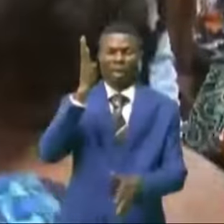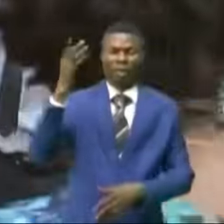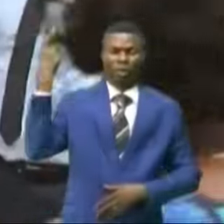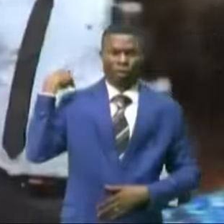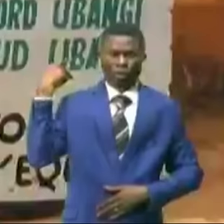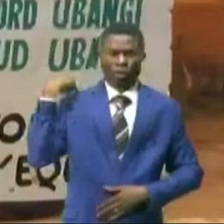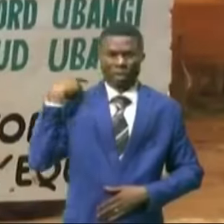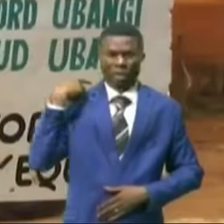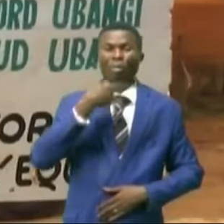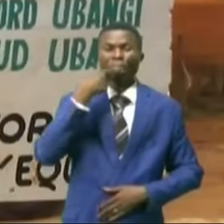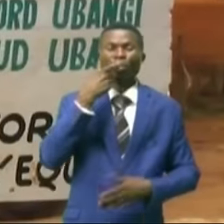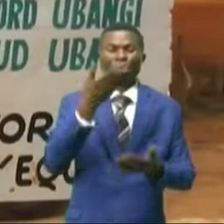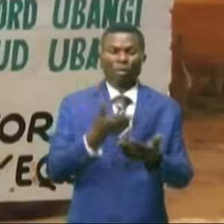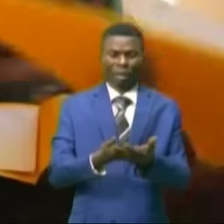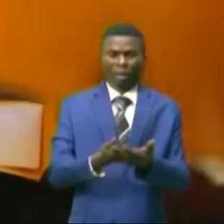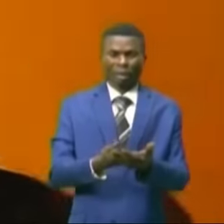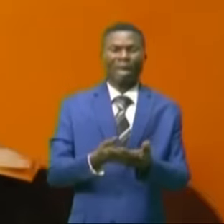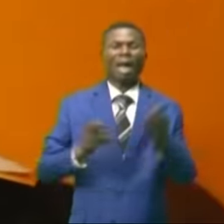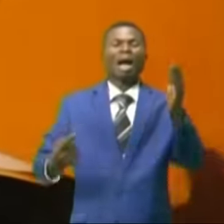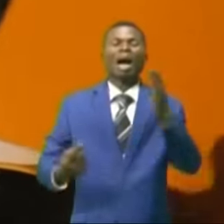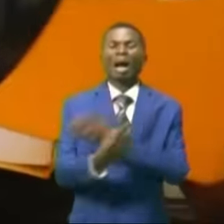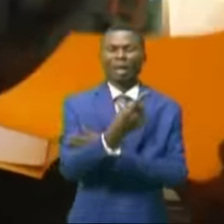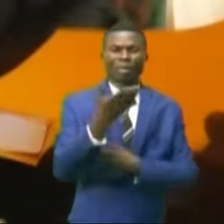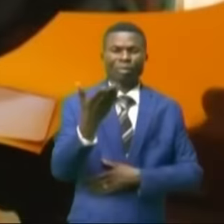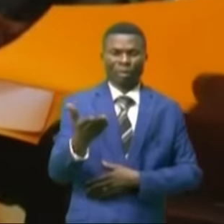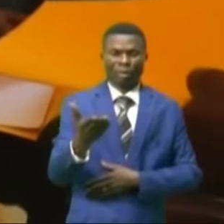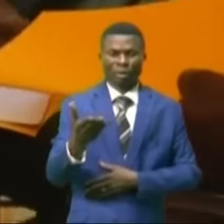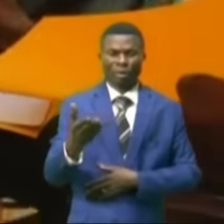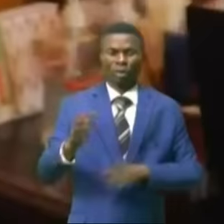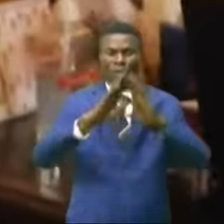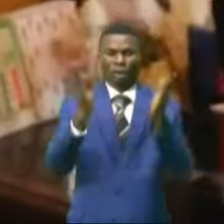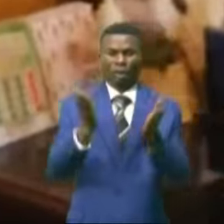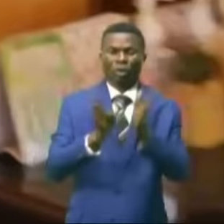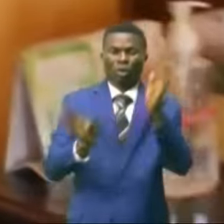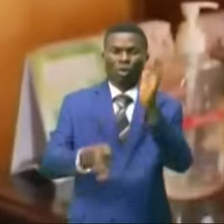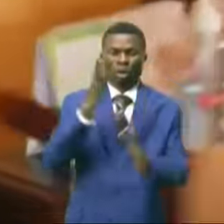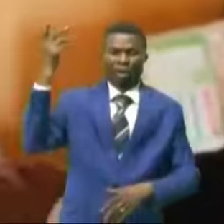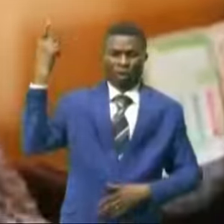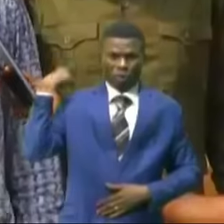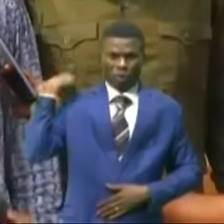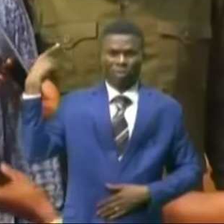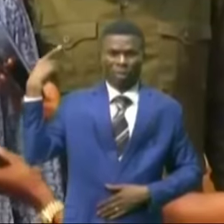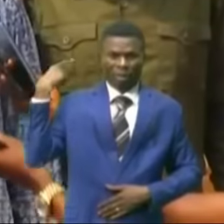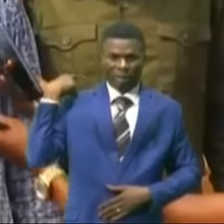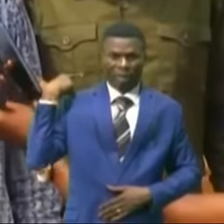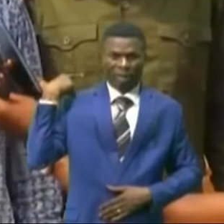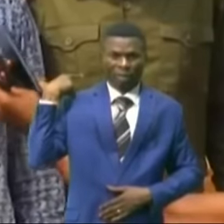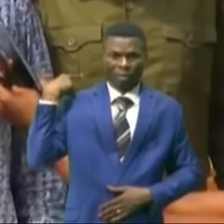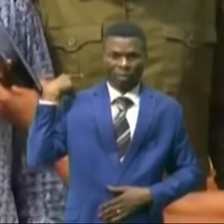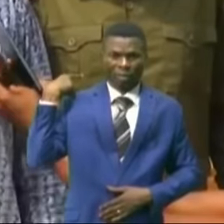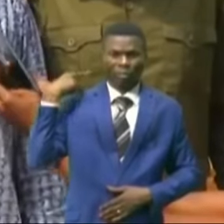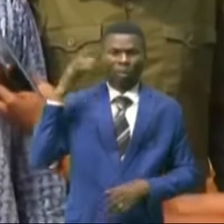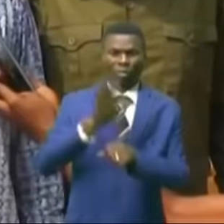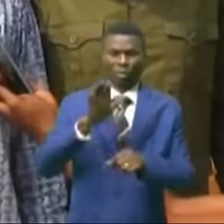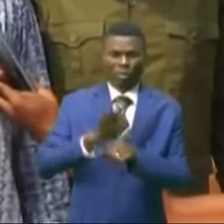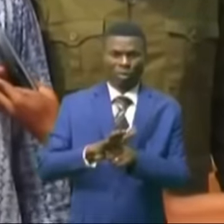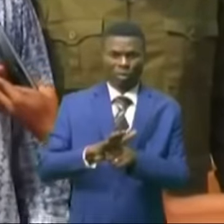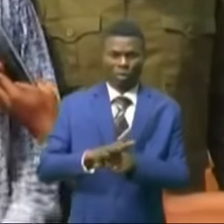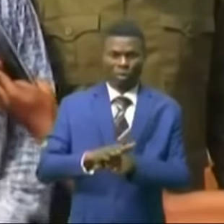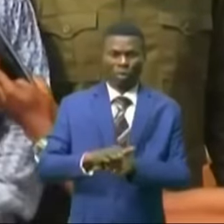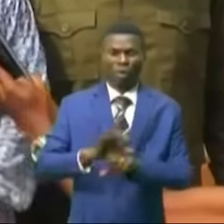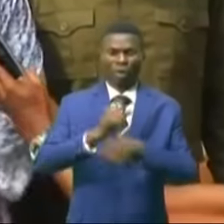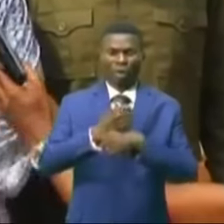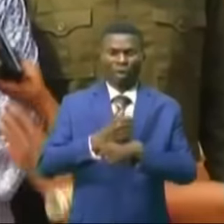montent au créneau et portent plainte. L'ensemble des 14 députés majoritaires qui forment l'Assemblée